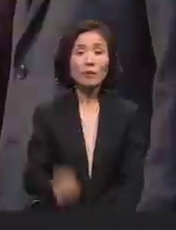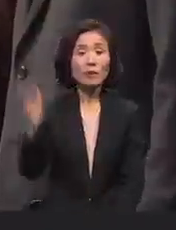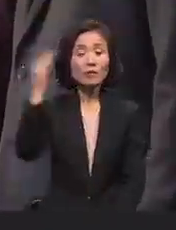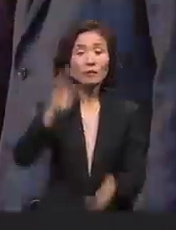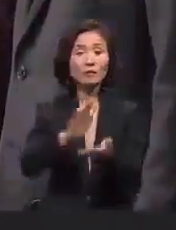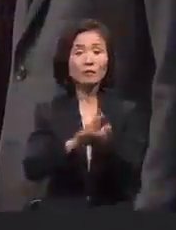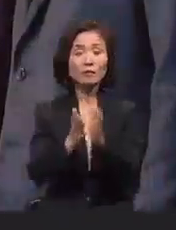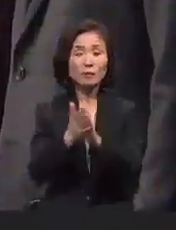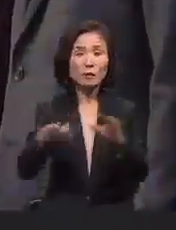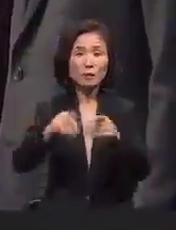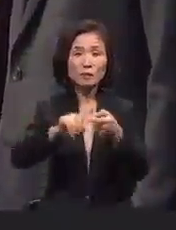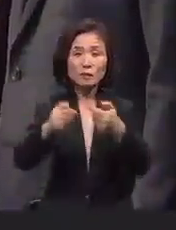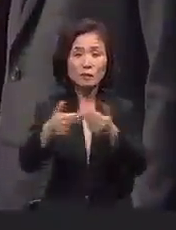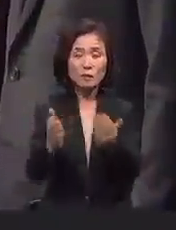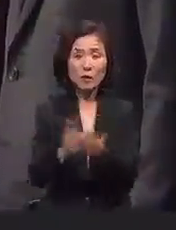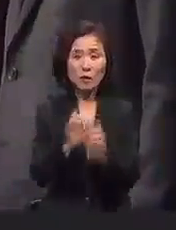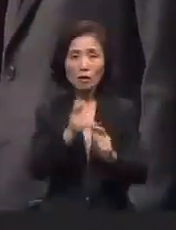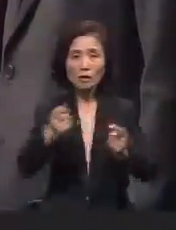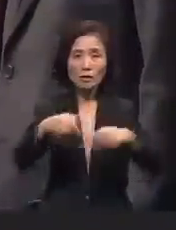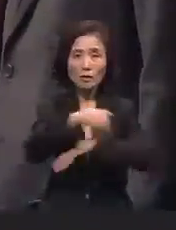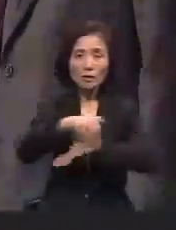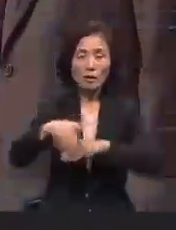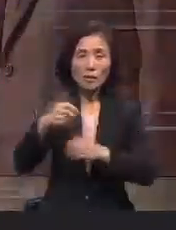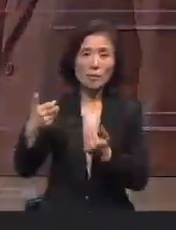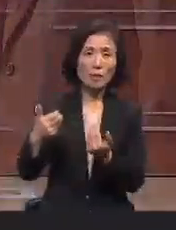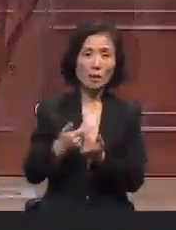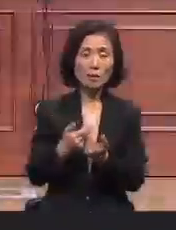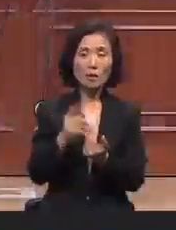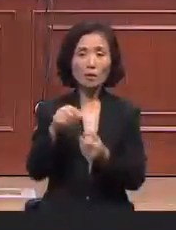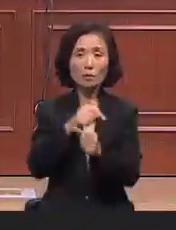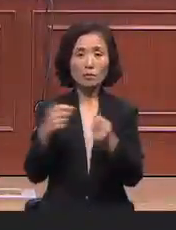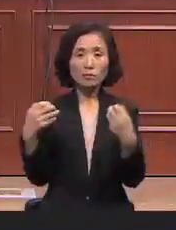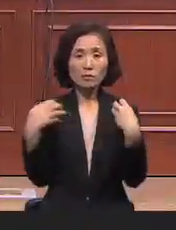한유총이 각종 정책에 반발해 교육당국과 대립각을 세우고 있는